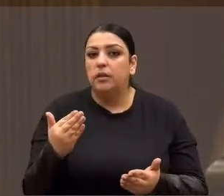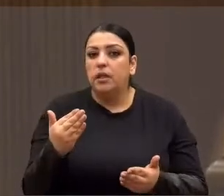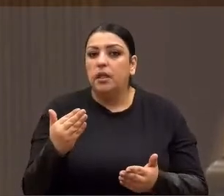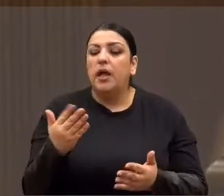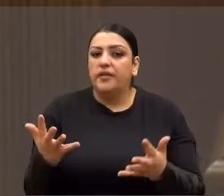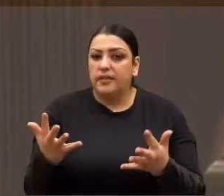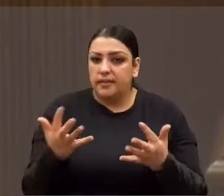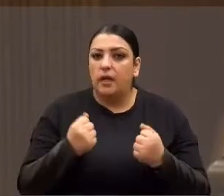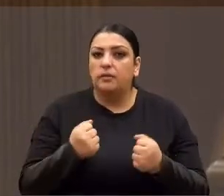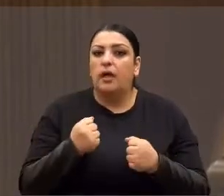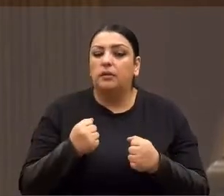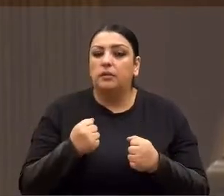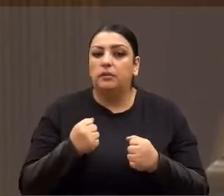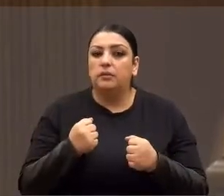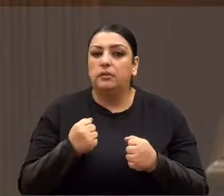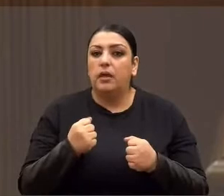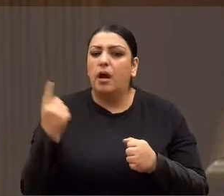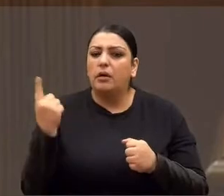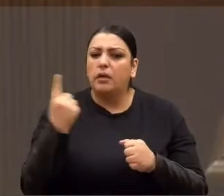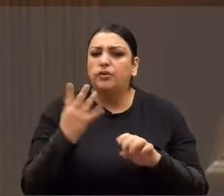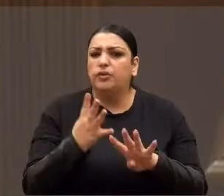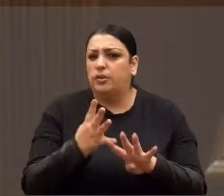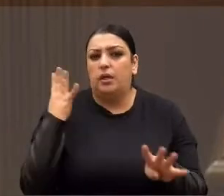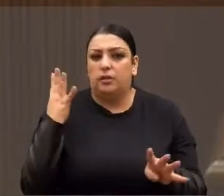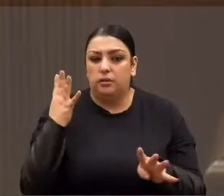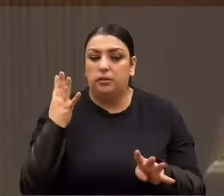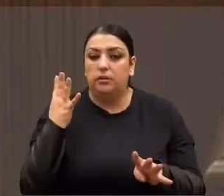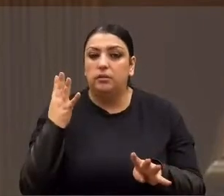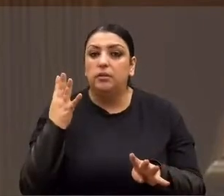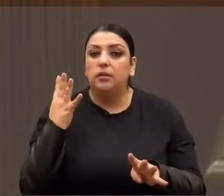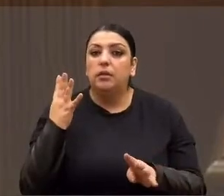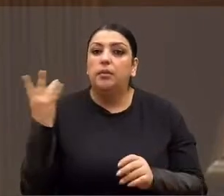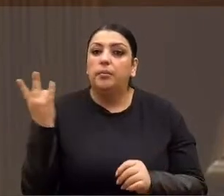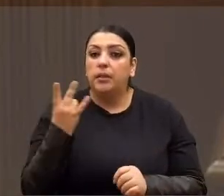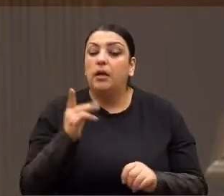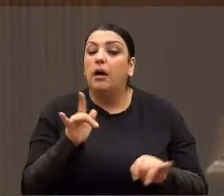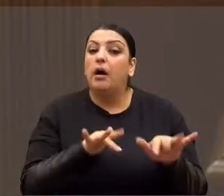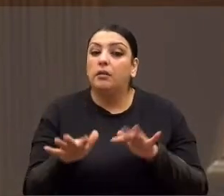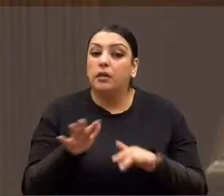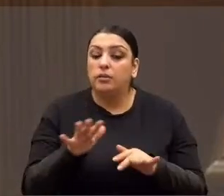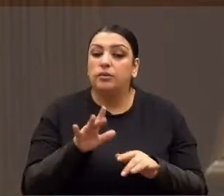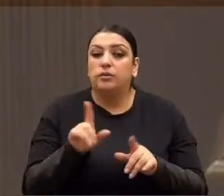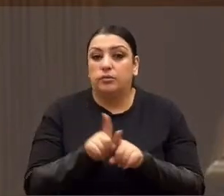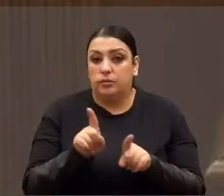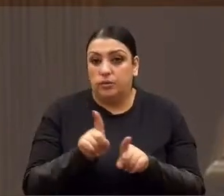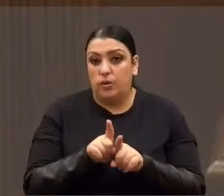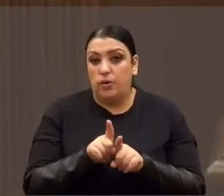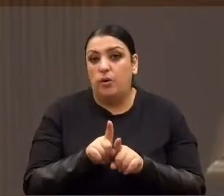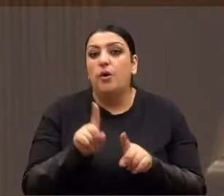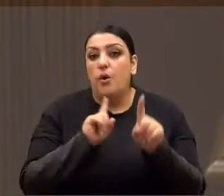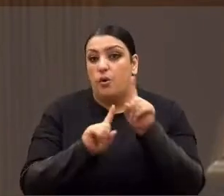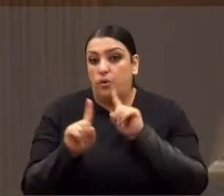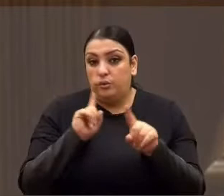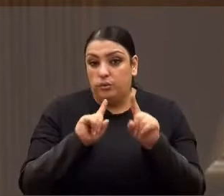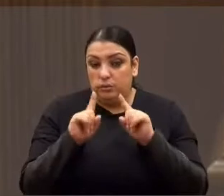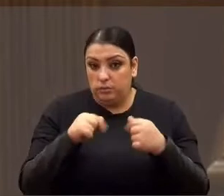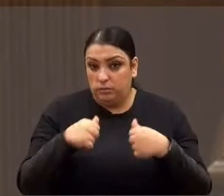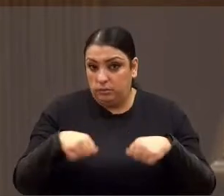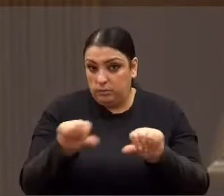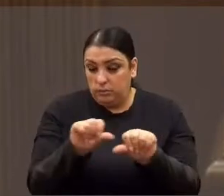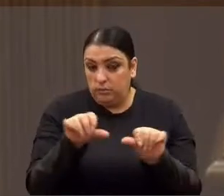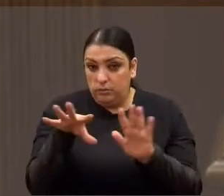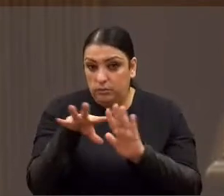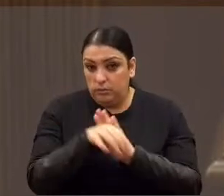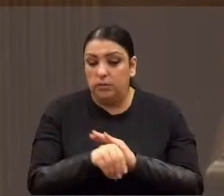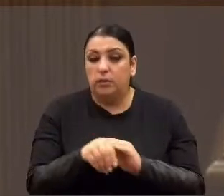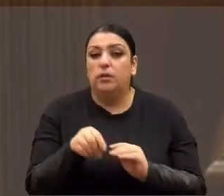Եվ առաջին հերթին ոչ միայն դա կարող է անել խորհրդարանական ընդդիմությունը, այլ պարտավոր է անել